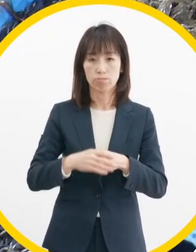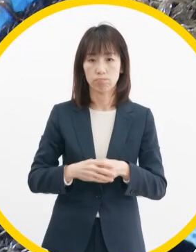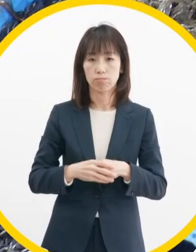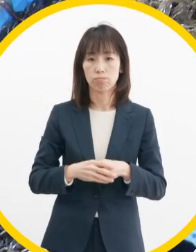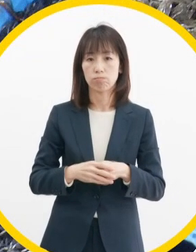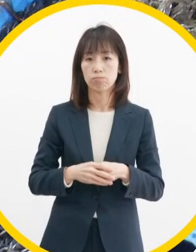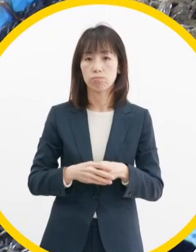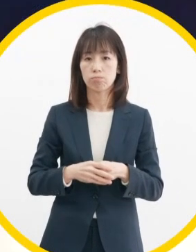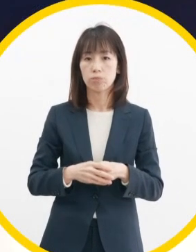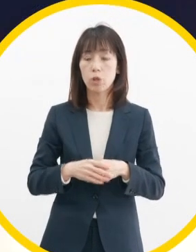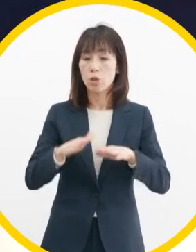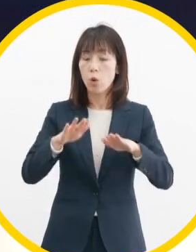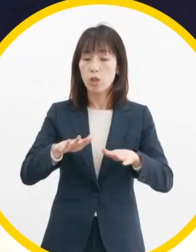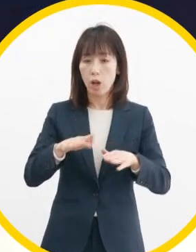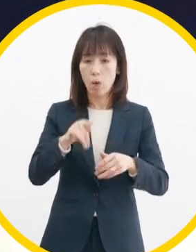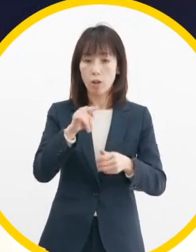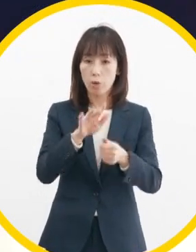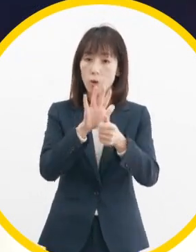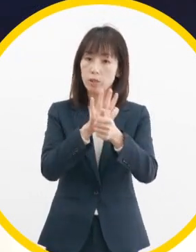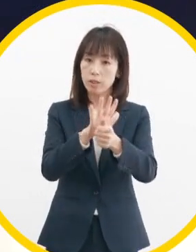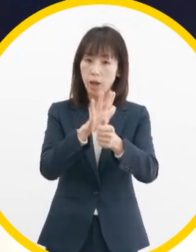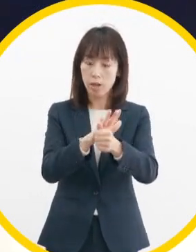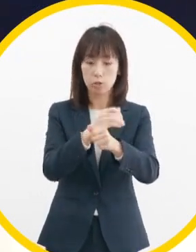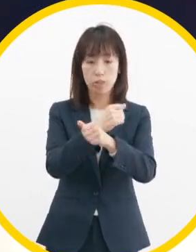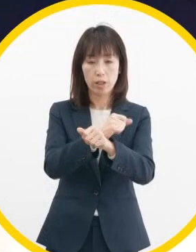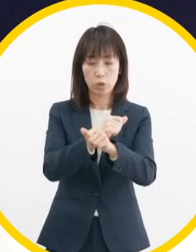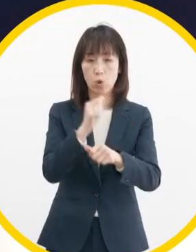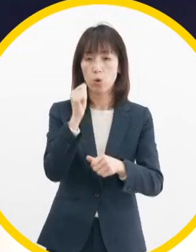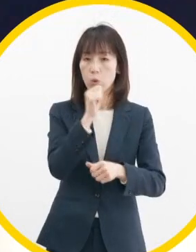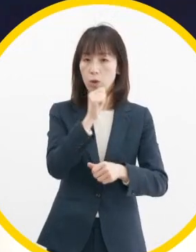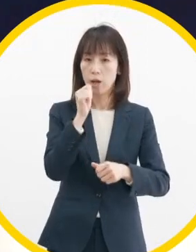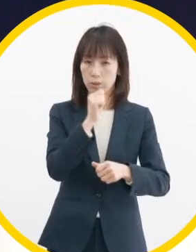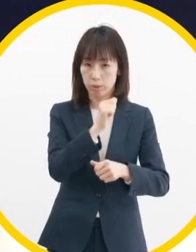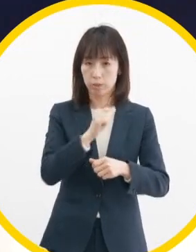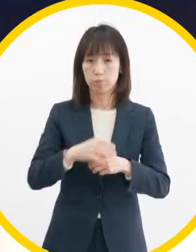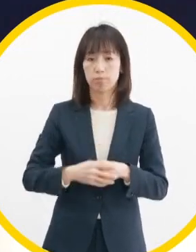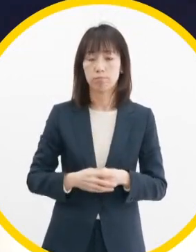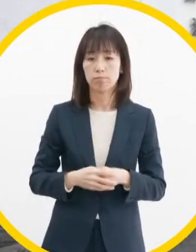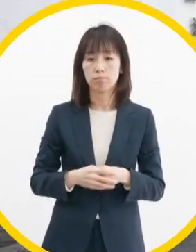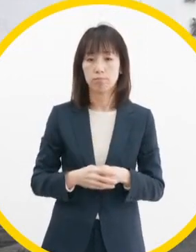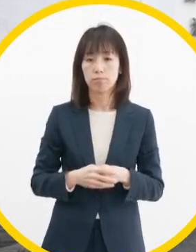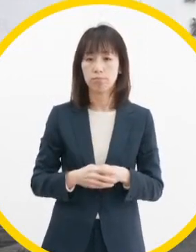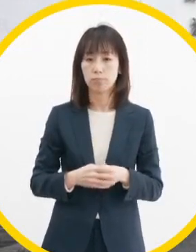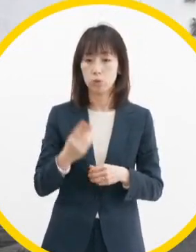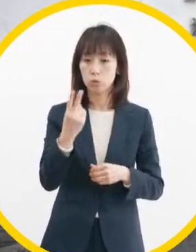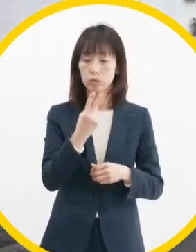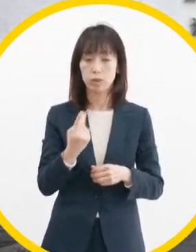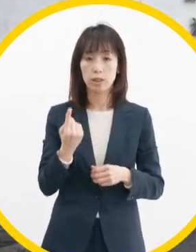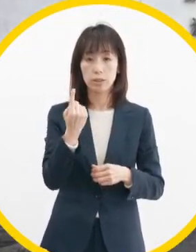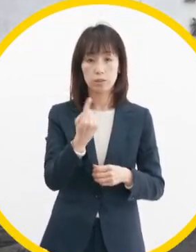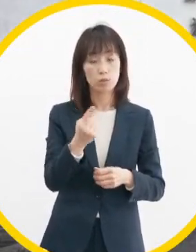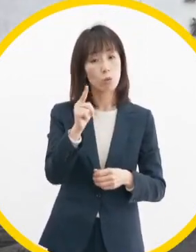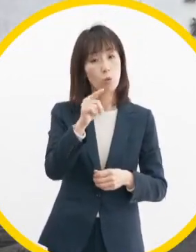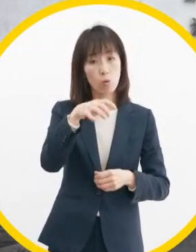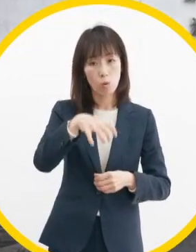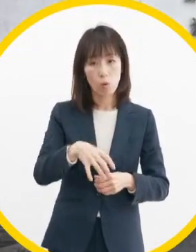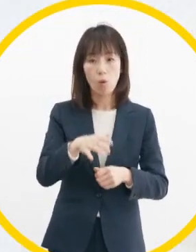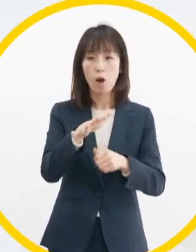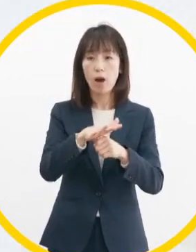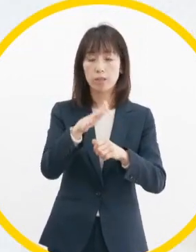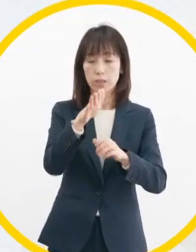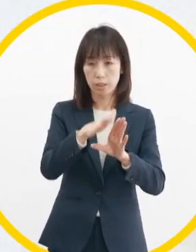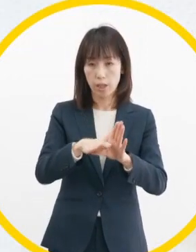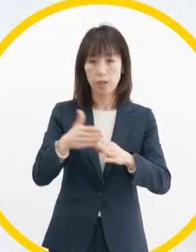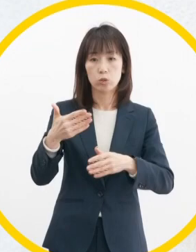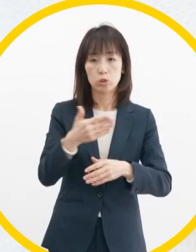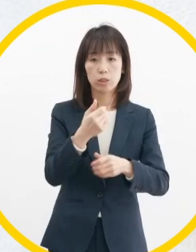。今回はそれを支える研究を紹介します。2人がやってきたのは愛